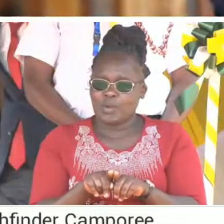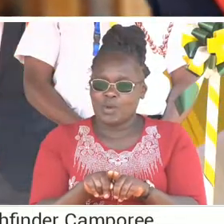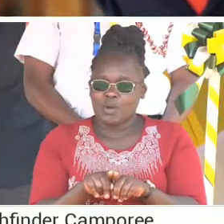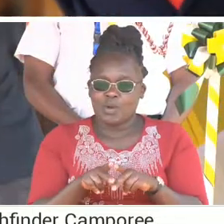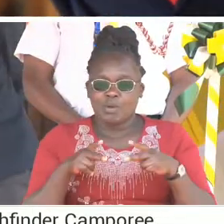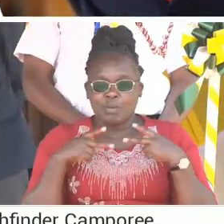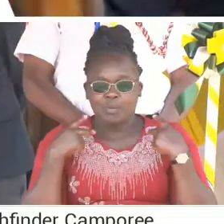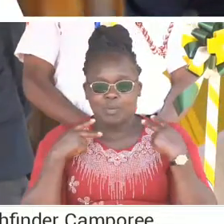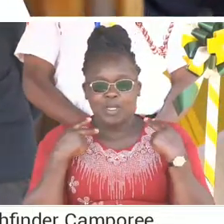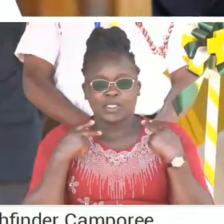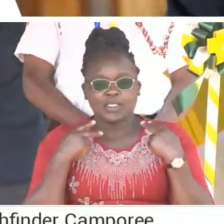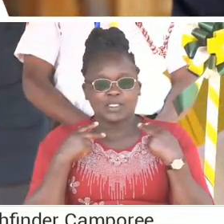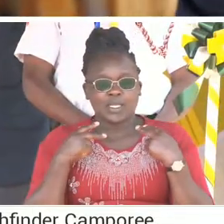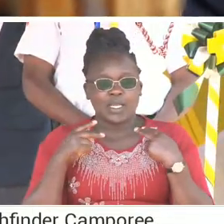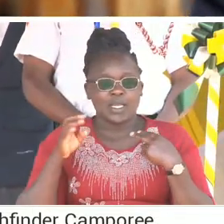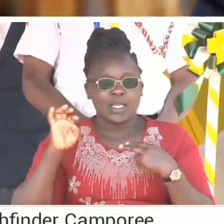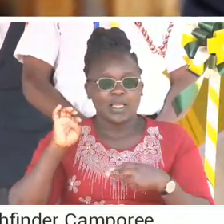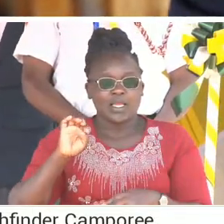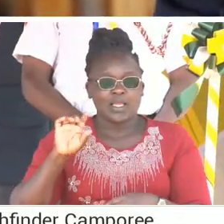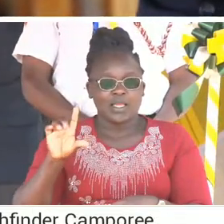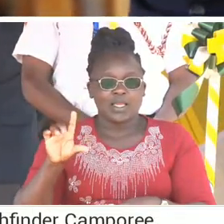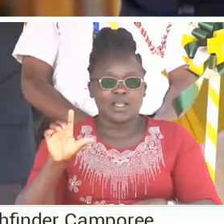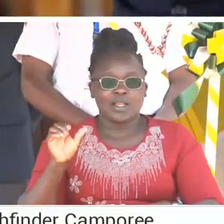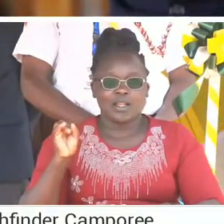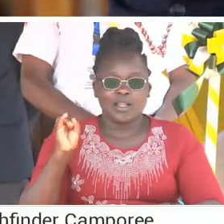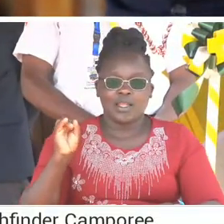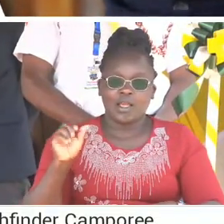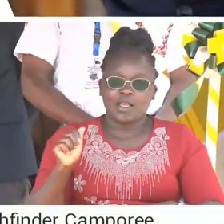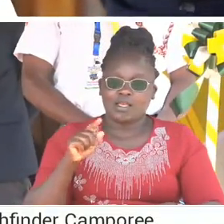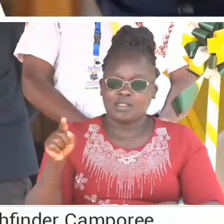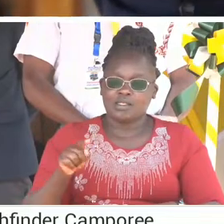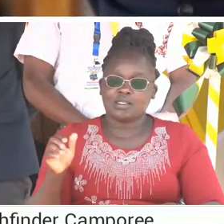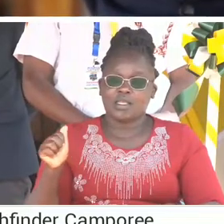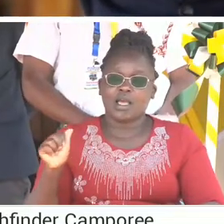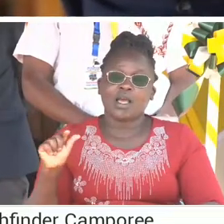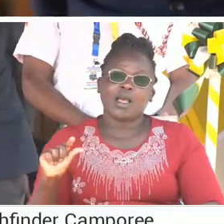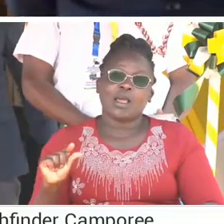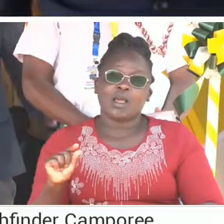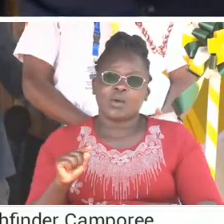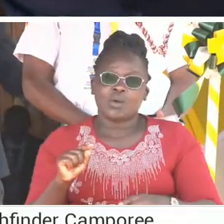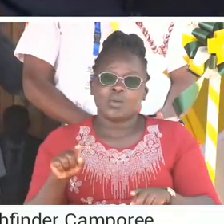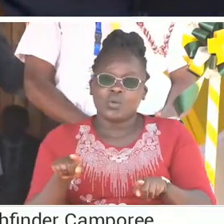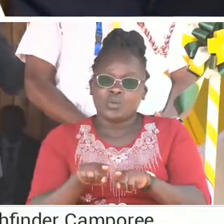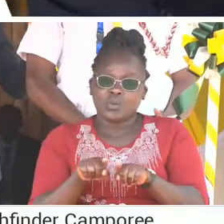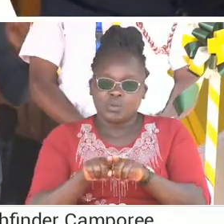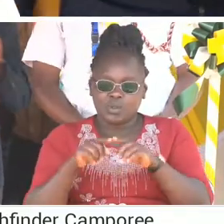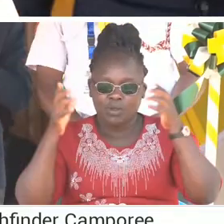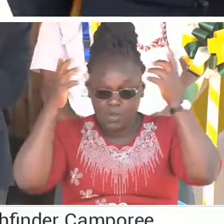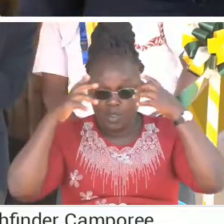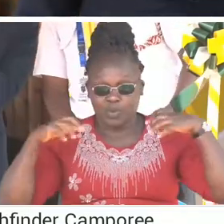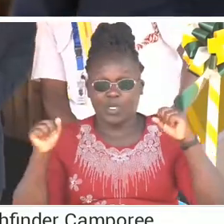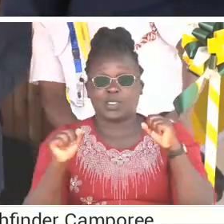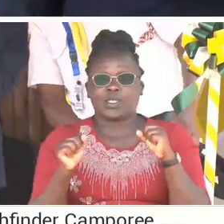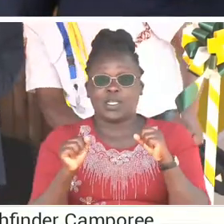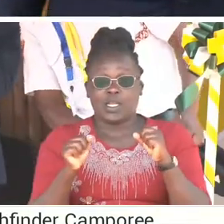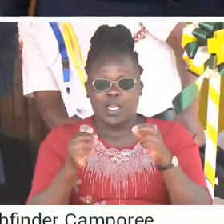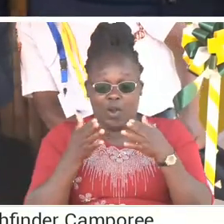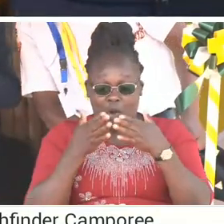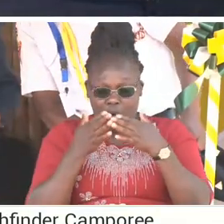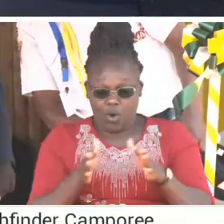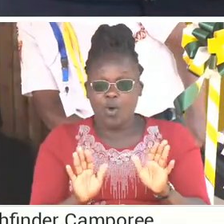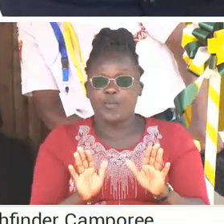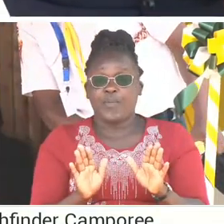Kogei ambaye ni rais wa West Rift Valley Field, katika hotuba yake aliweza kuongezea kuwa